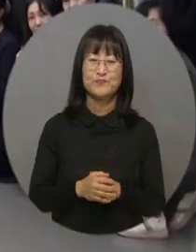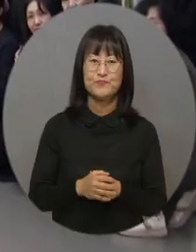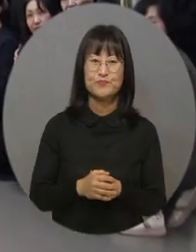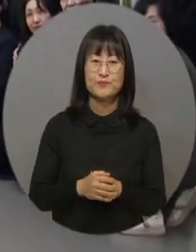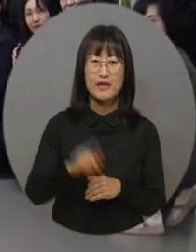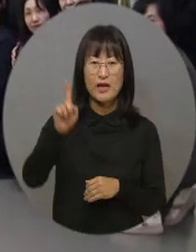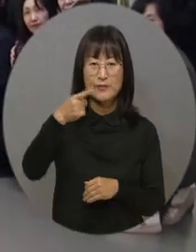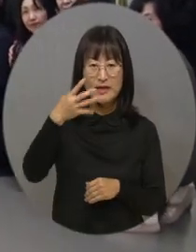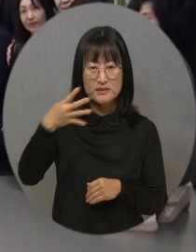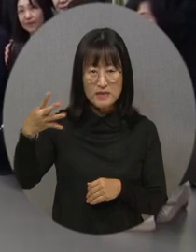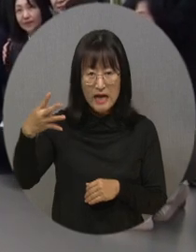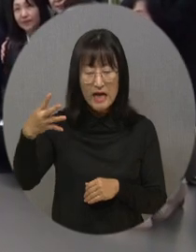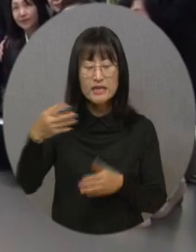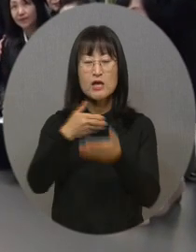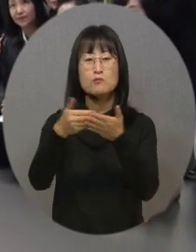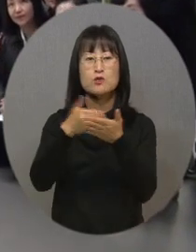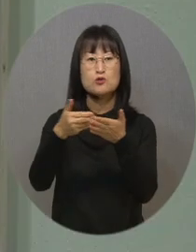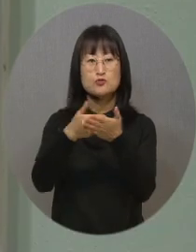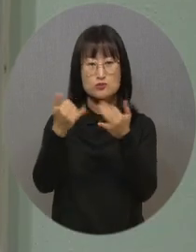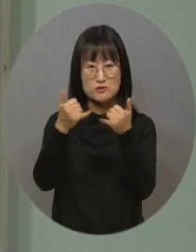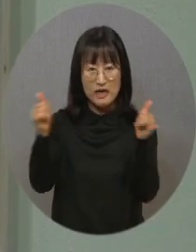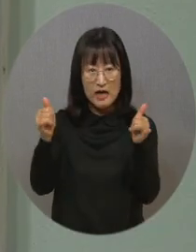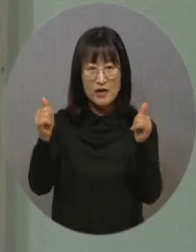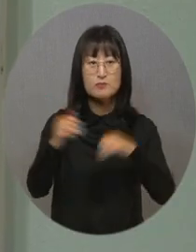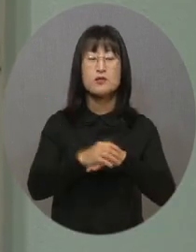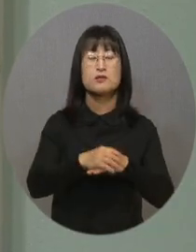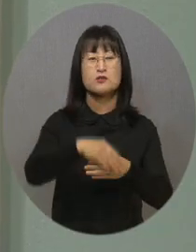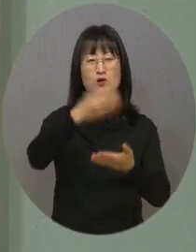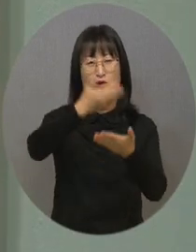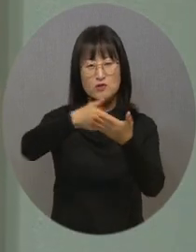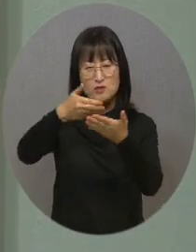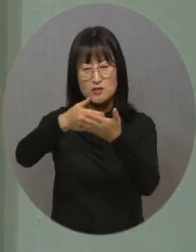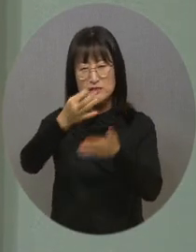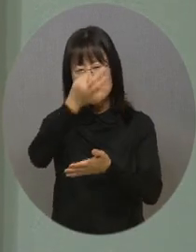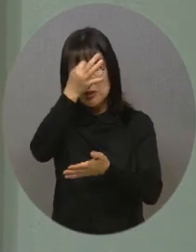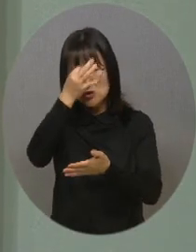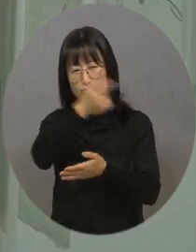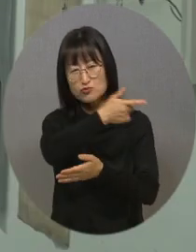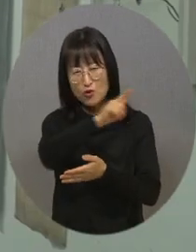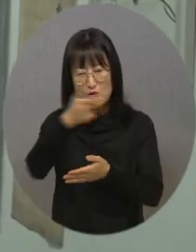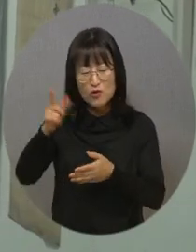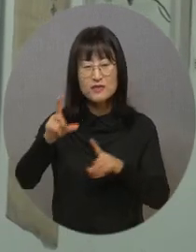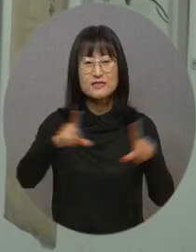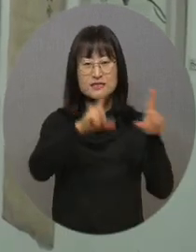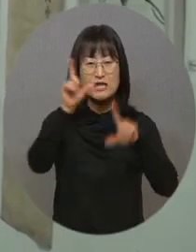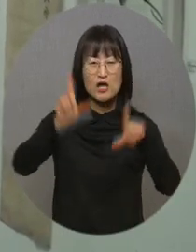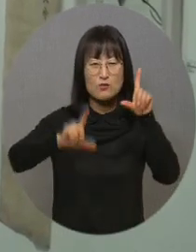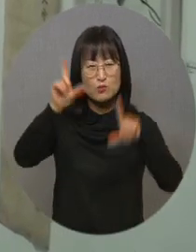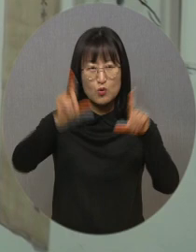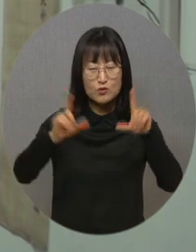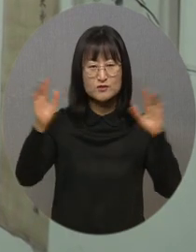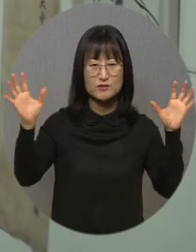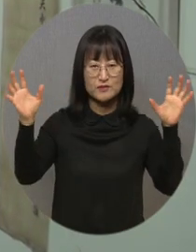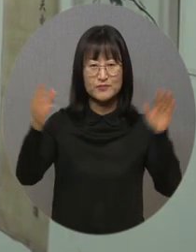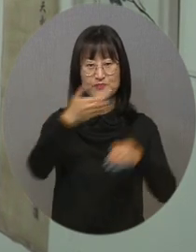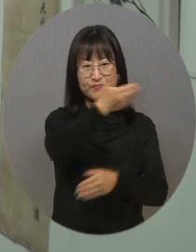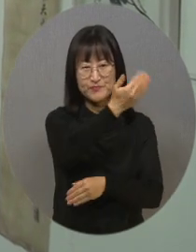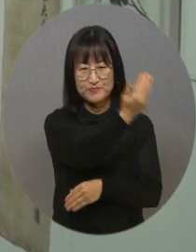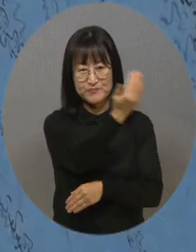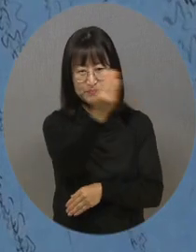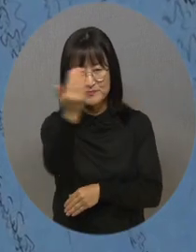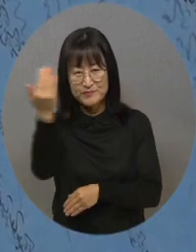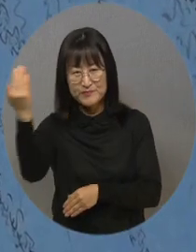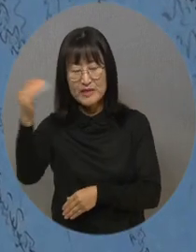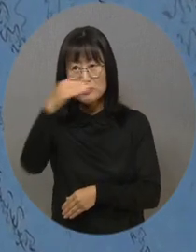104인의 미술인들이 다양한 기법으로 표현한 다양한 삶의 세계를 한 곳에서 감상할 수 있는